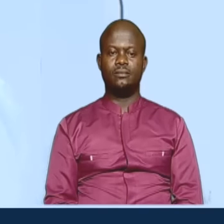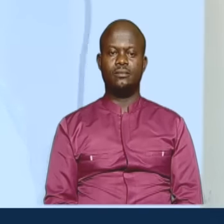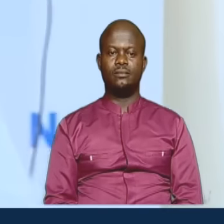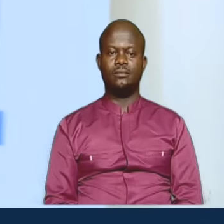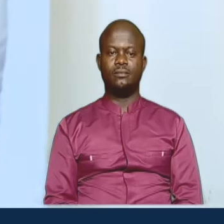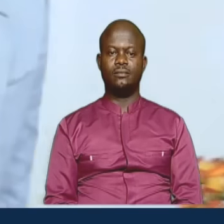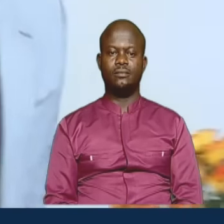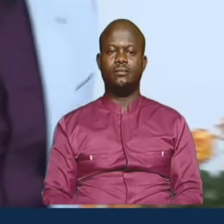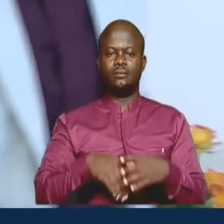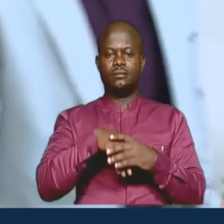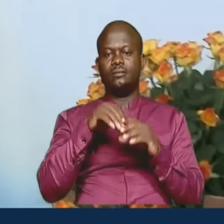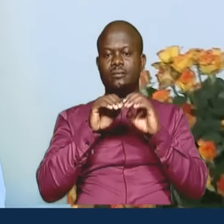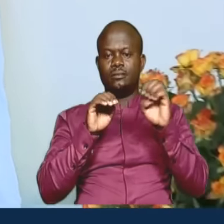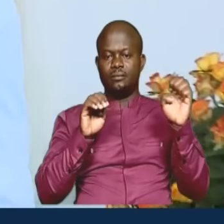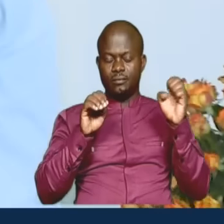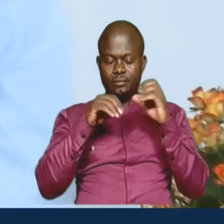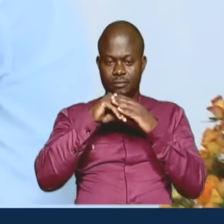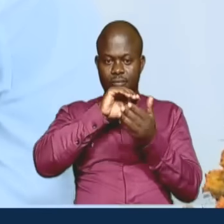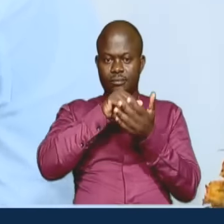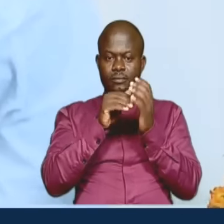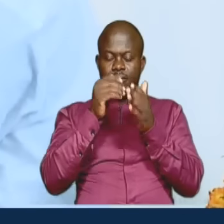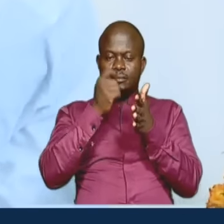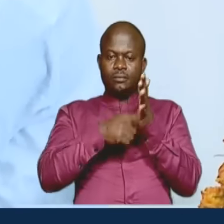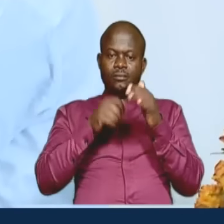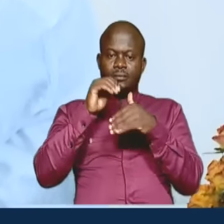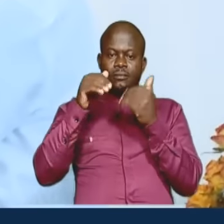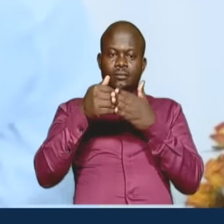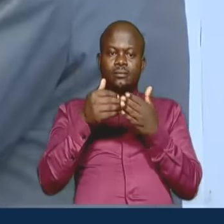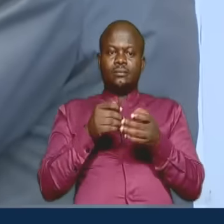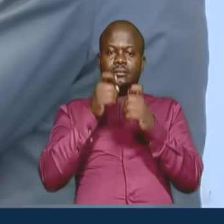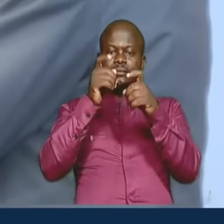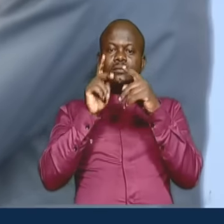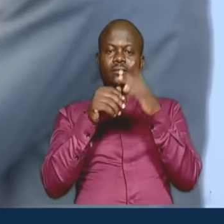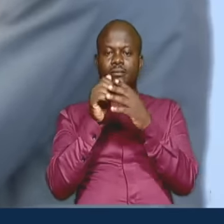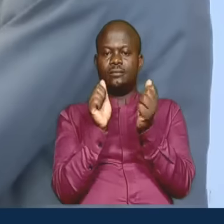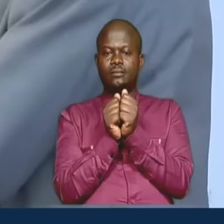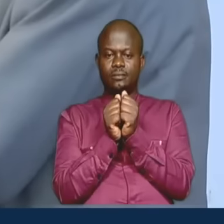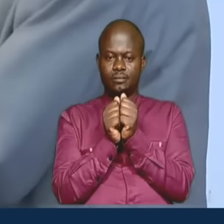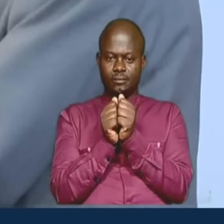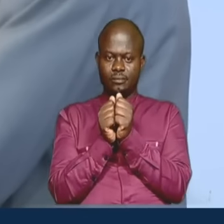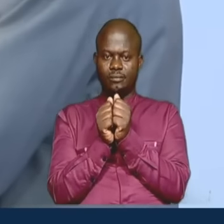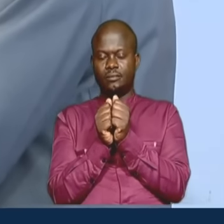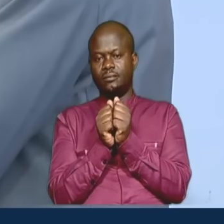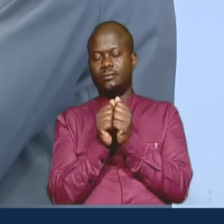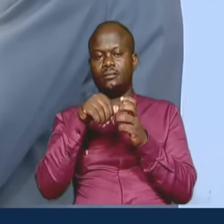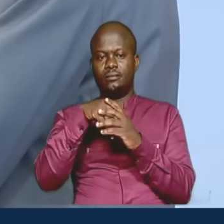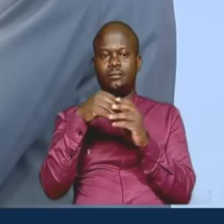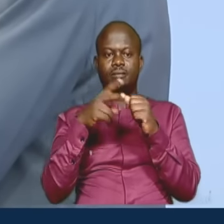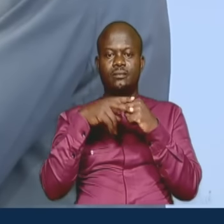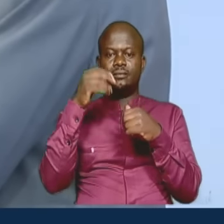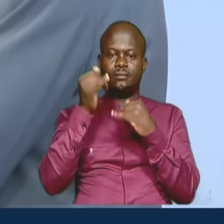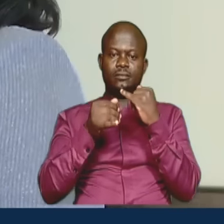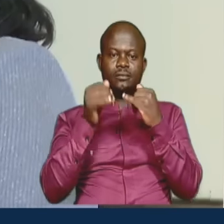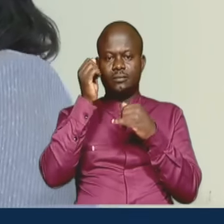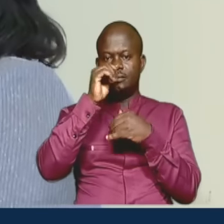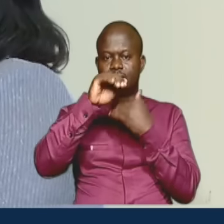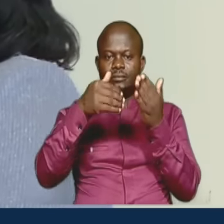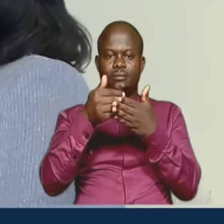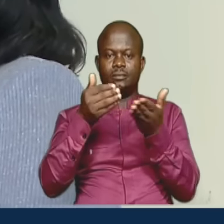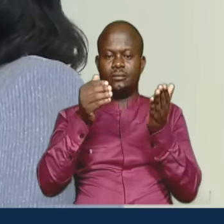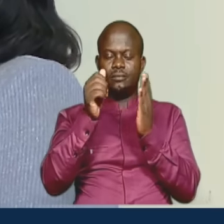mu ntara y'Iburasirazuba ikigo cy'imisoro n'amahoro cyahembye abantu 10 barimo barindwi basoze kurusha abandi muri buri